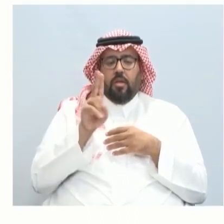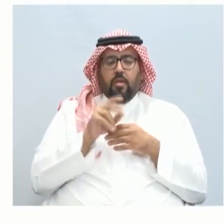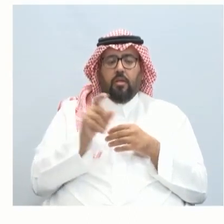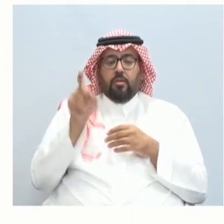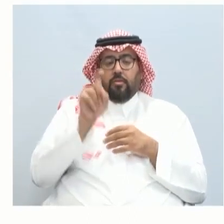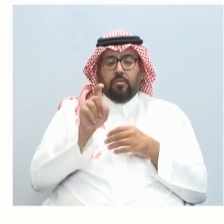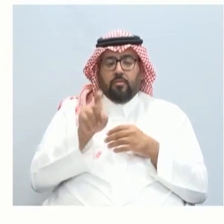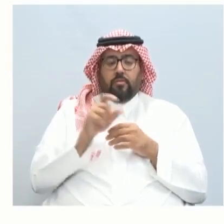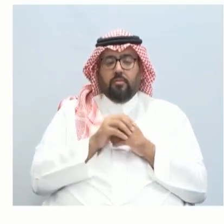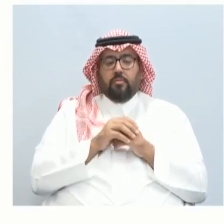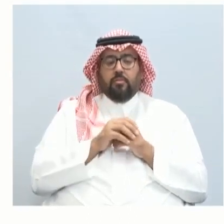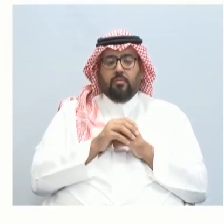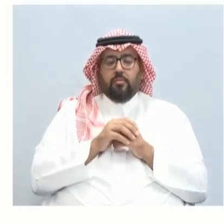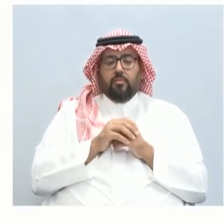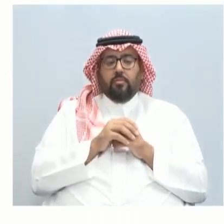ها ابنائي